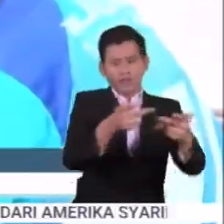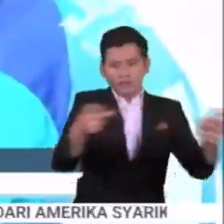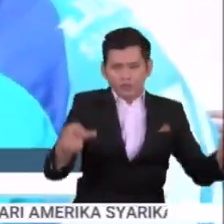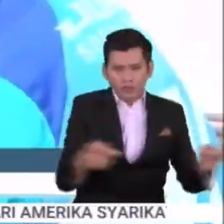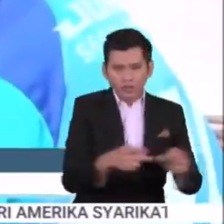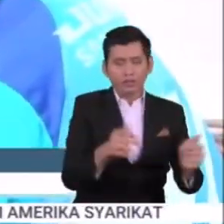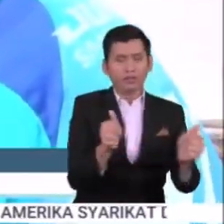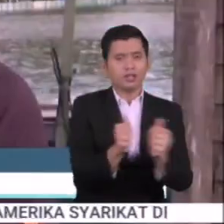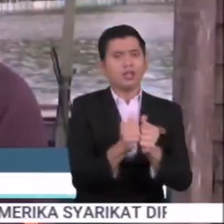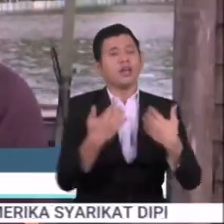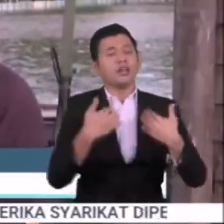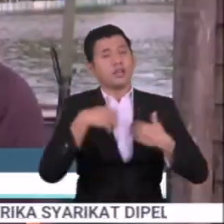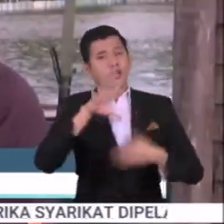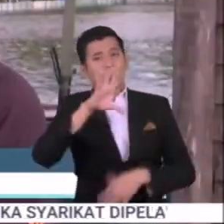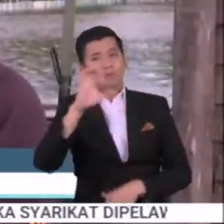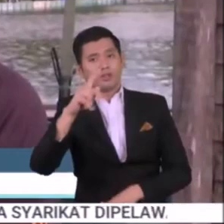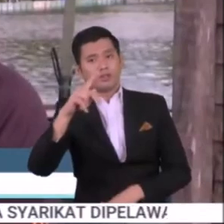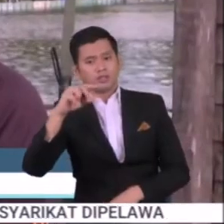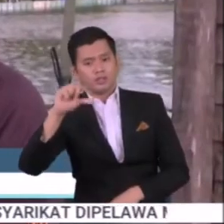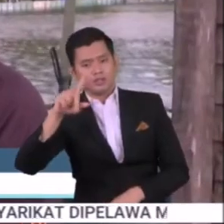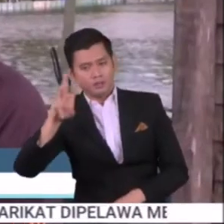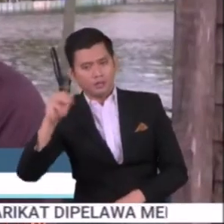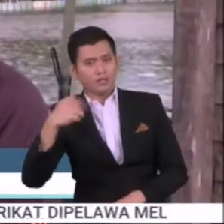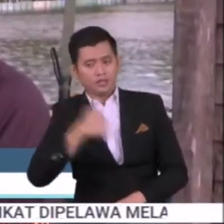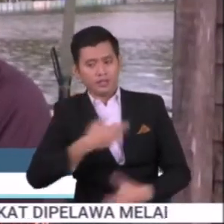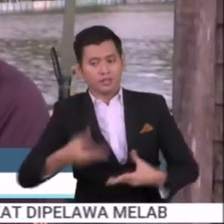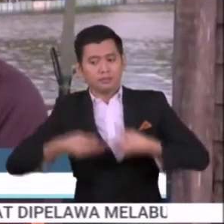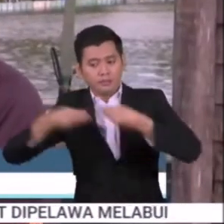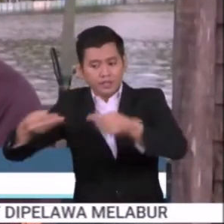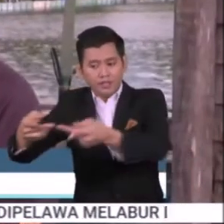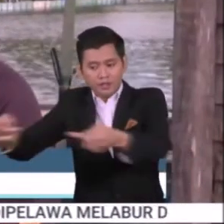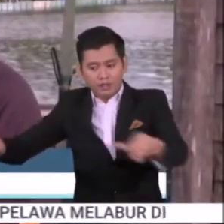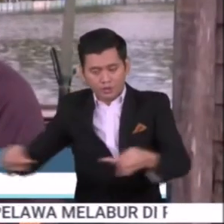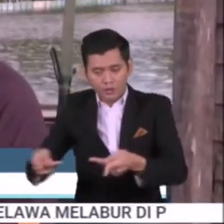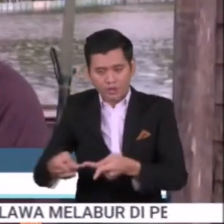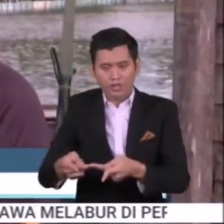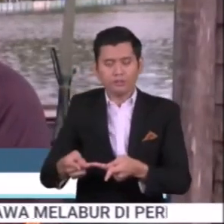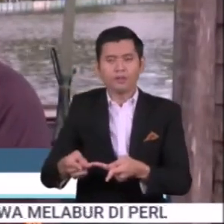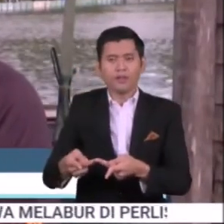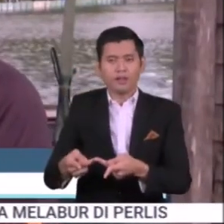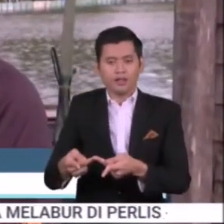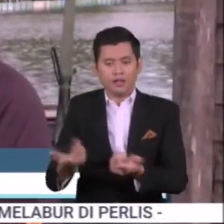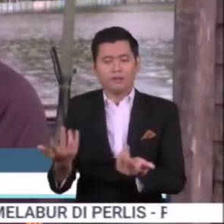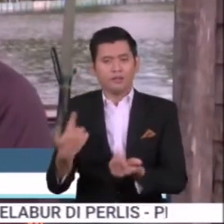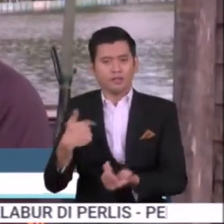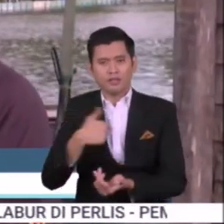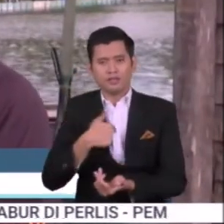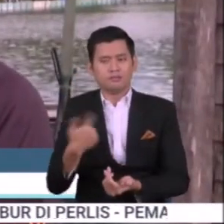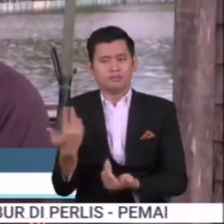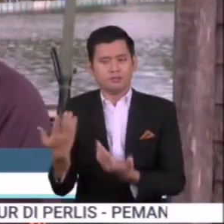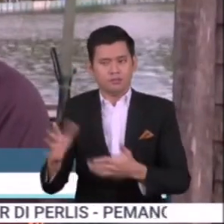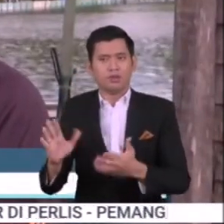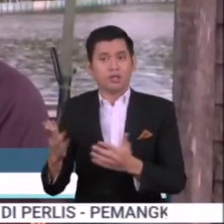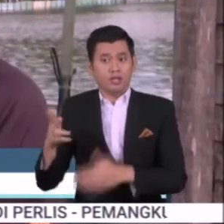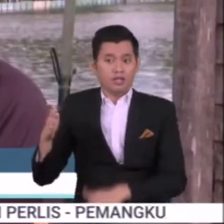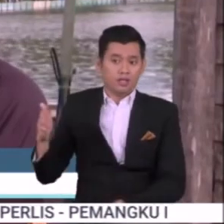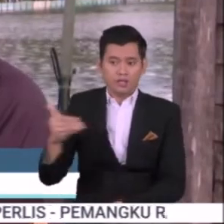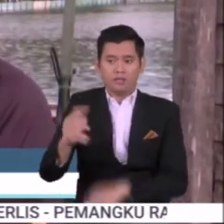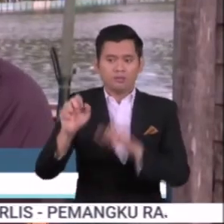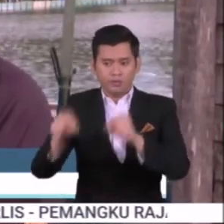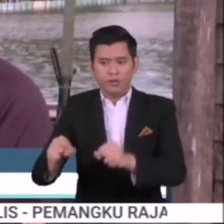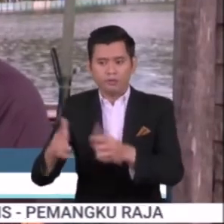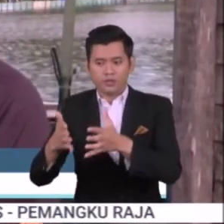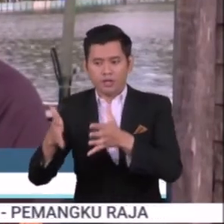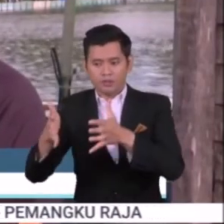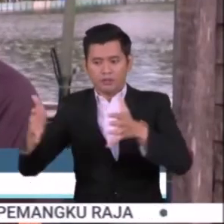sampai dalam 500 gram, kita akan lepas di kolam di sangkar laut lah. Dan di situ dia boleh membesar lagi